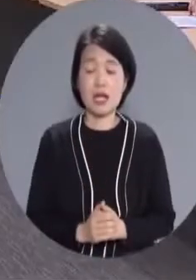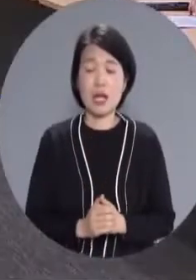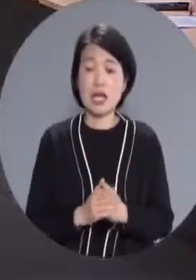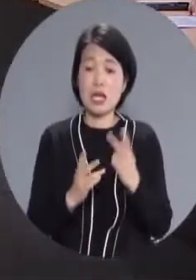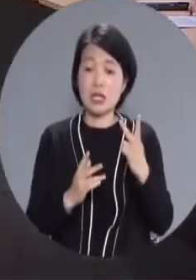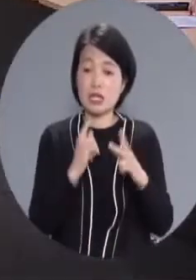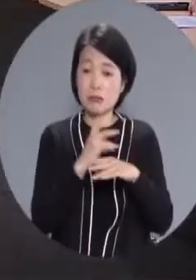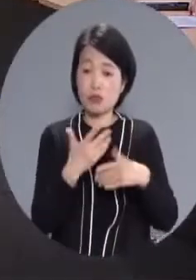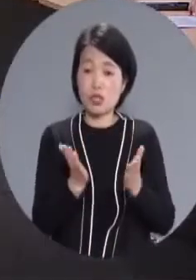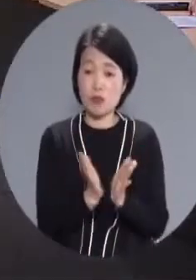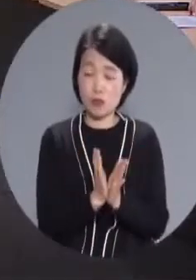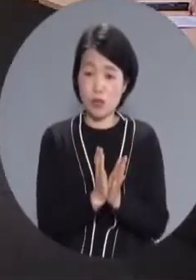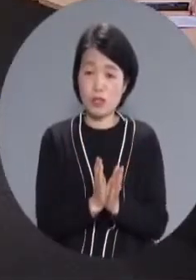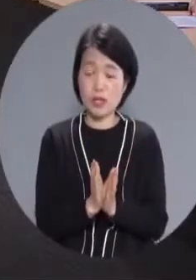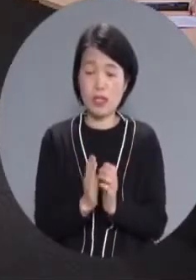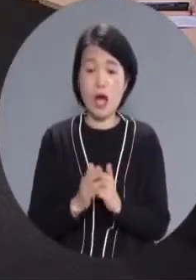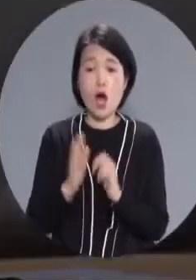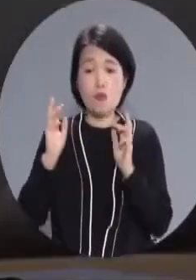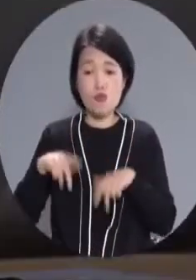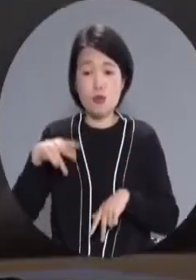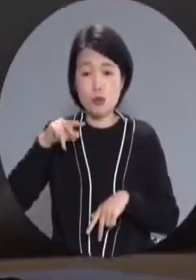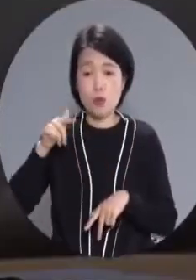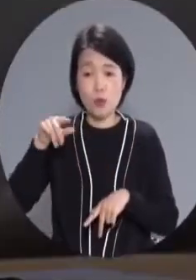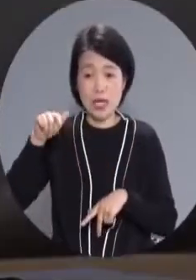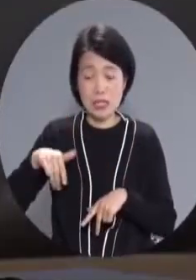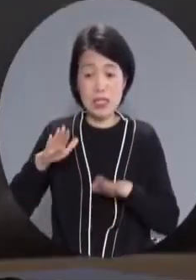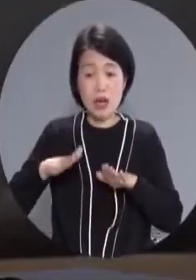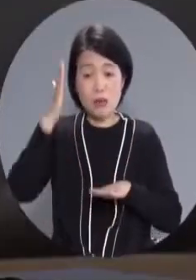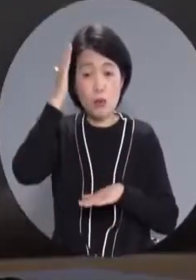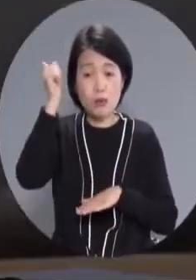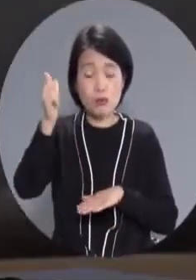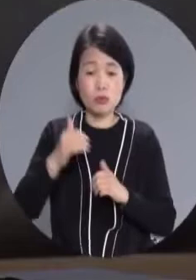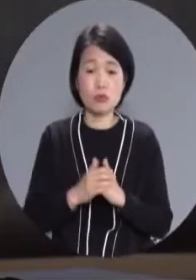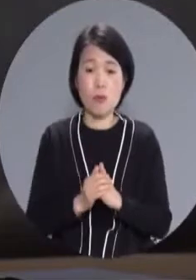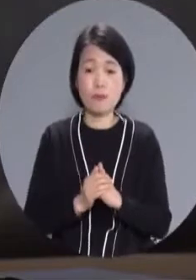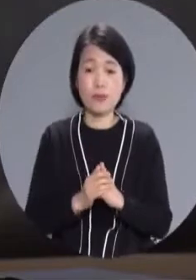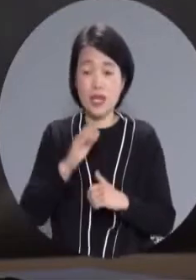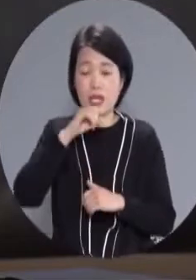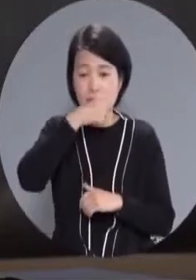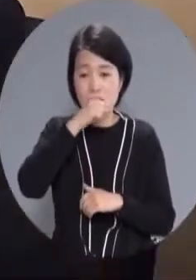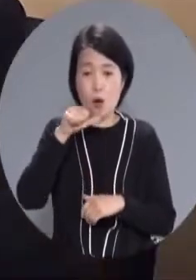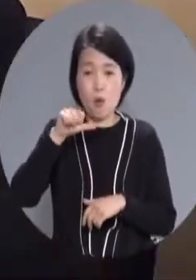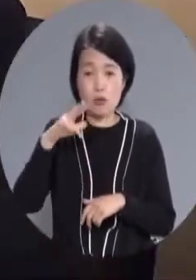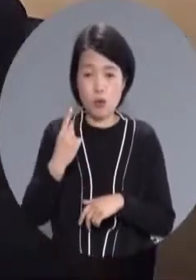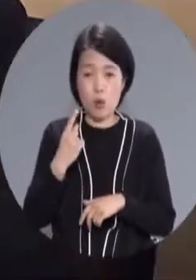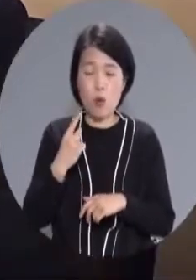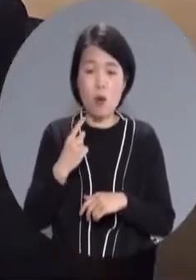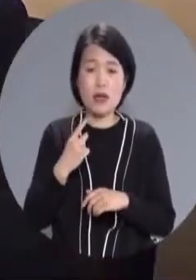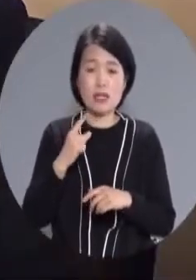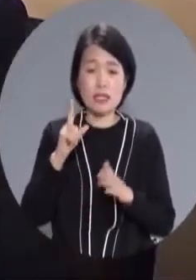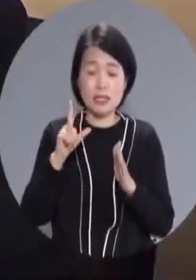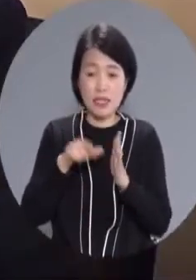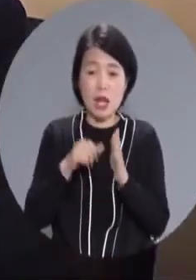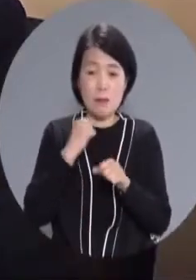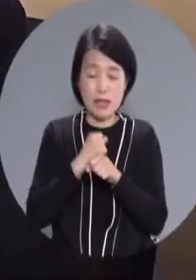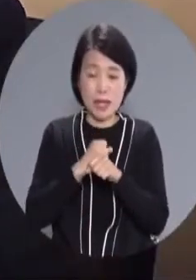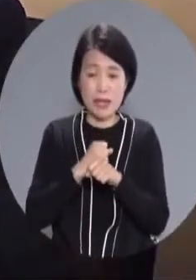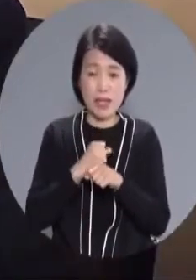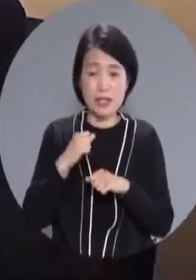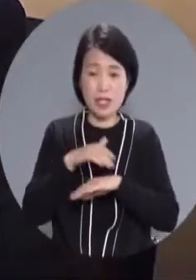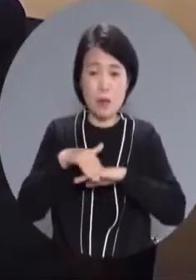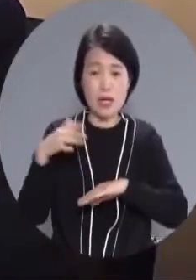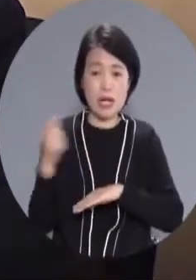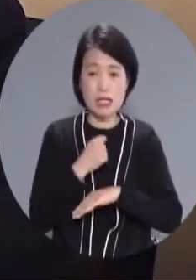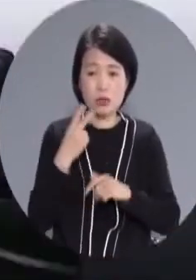민주당 예비후보 들에 맞서 무속인 송 빅은 고흥군 수도 고흥군 예산 5조 원 시대 를 만들겠다는 청사진을 바탕으로 재선에